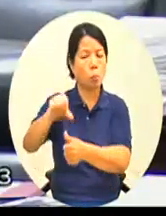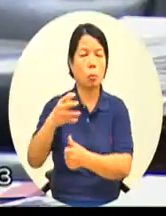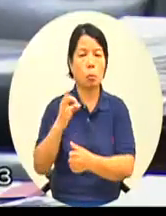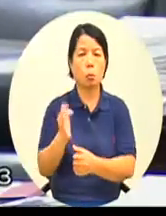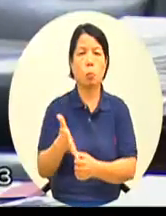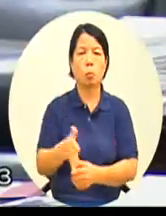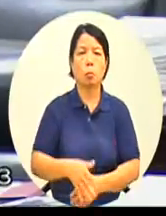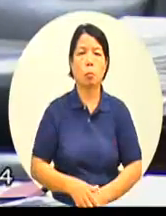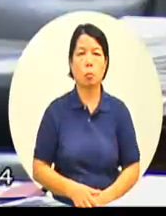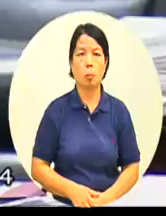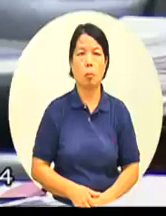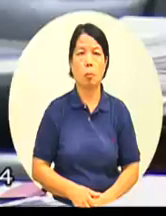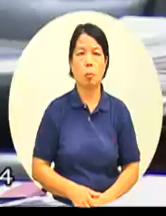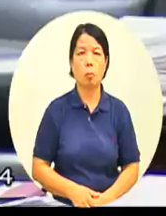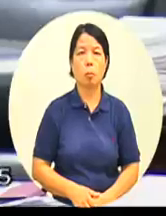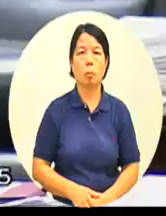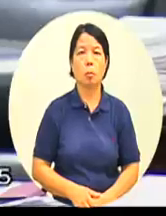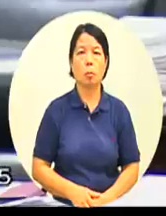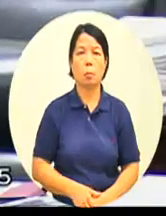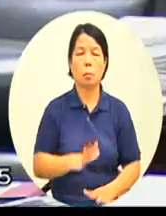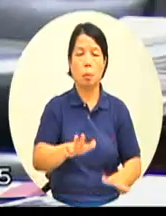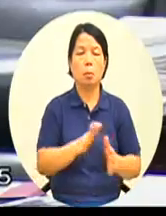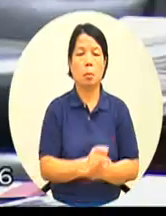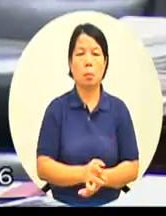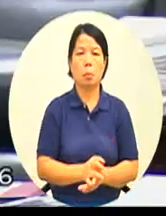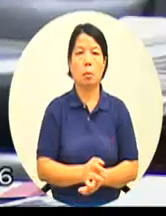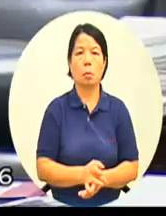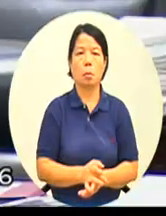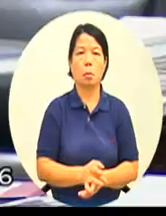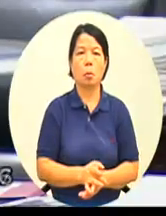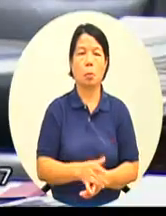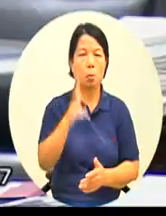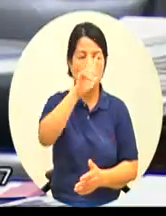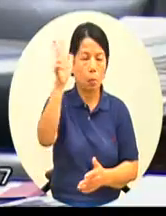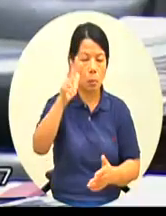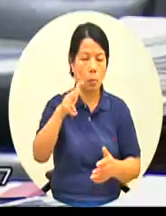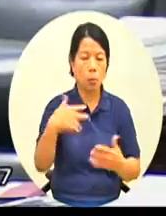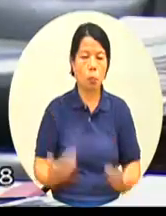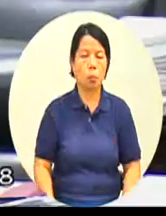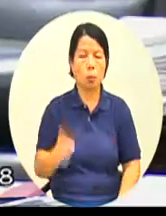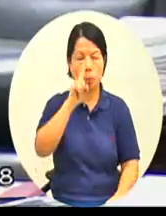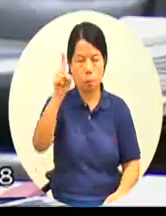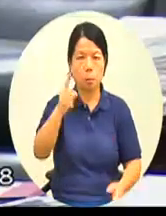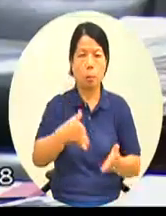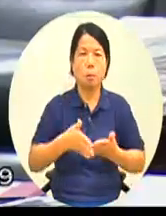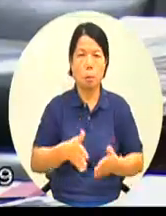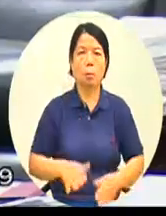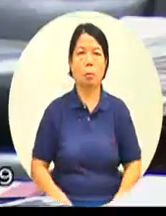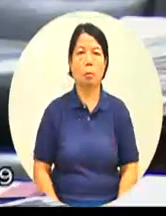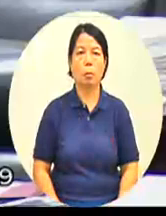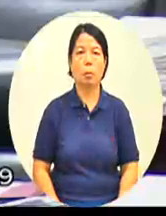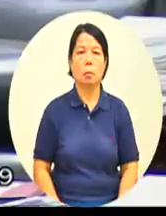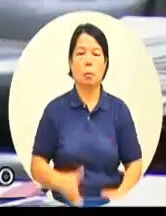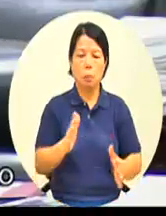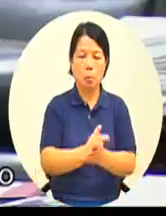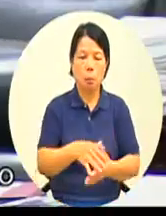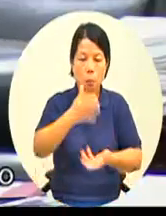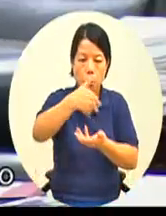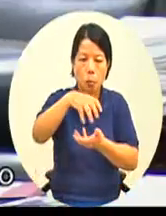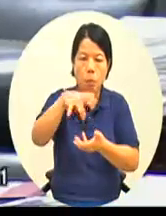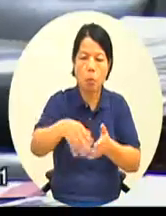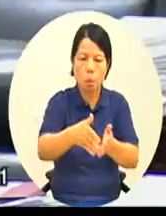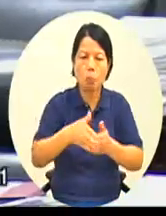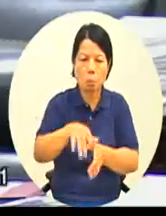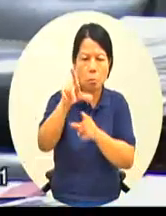二，还有一个就是，因为你们有七休一，就是七天要休一天嘛，规定嘛，哈。那你知道在餐饮业是很难去遵